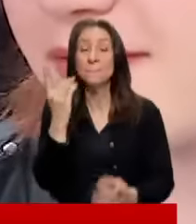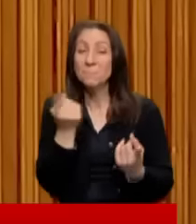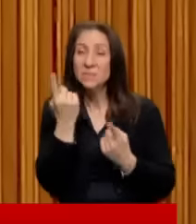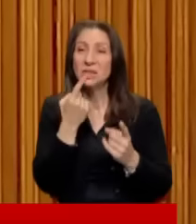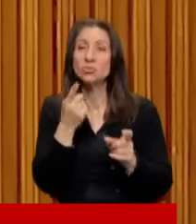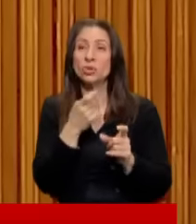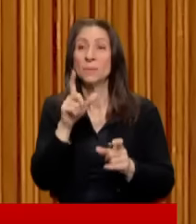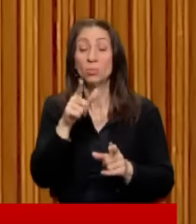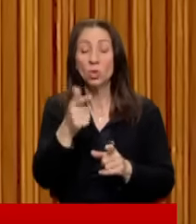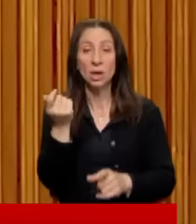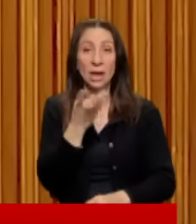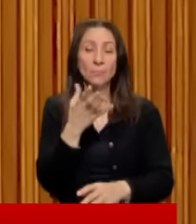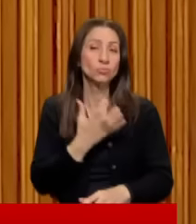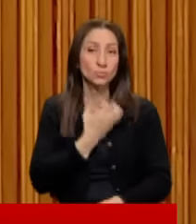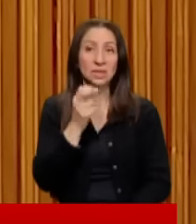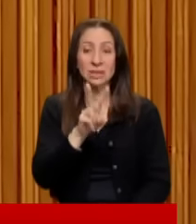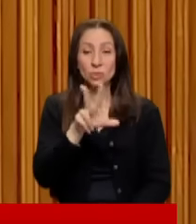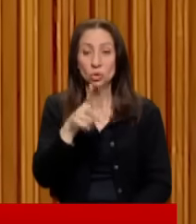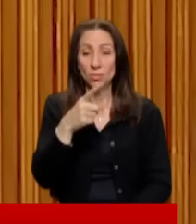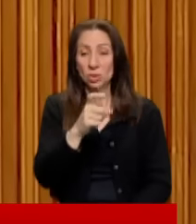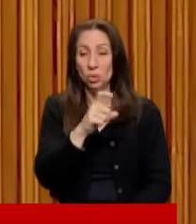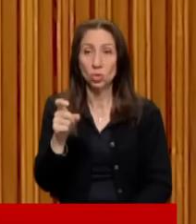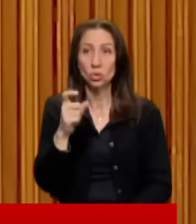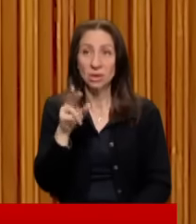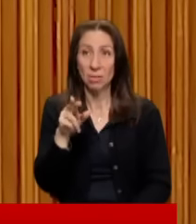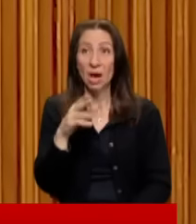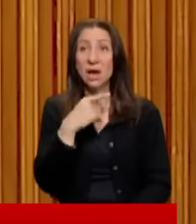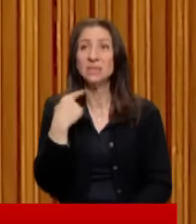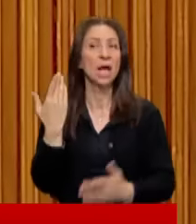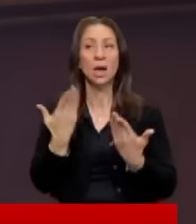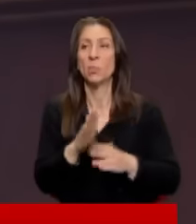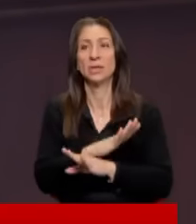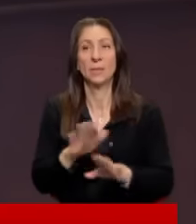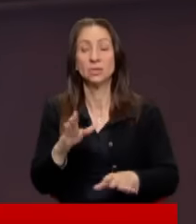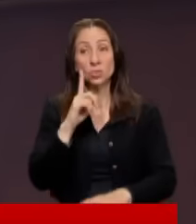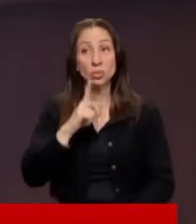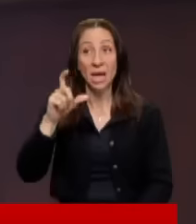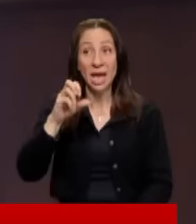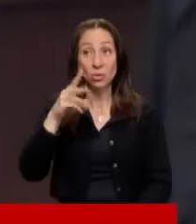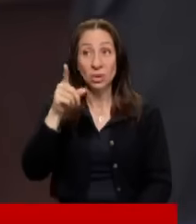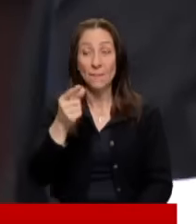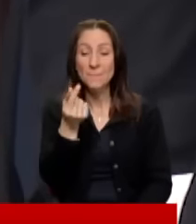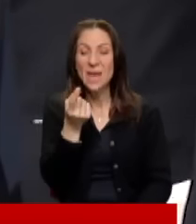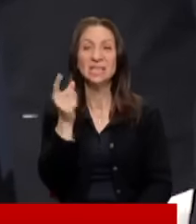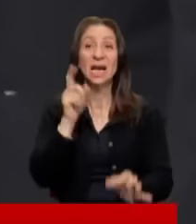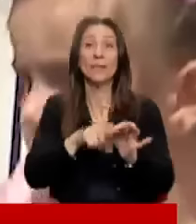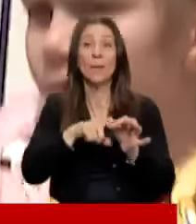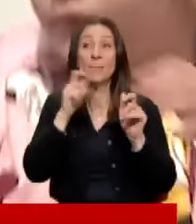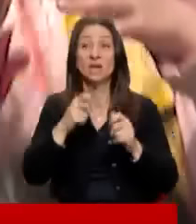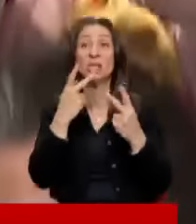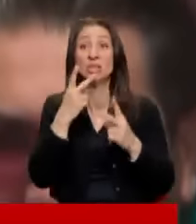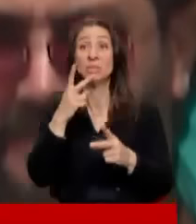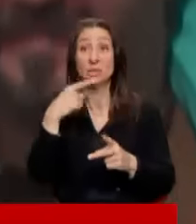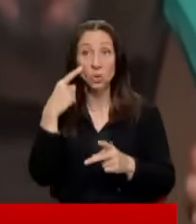gerekir bu rakam maalesef 23.900 dür asla kabul edilemez Cumhurbaşkanı Erdoğan'ın bir miktar atama yapılacak